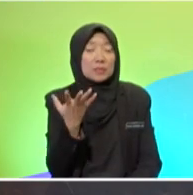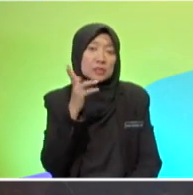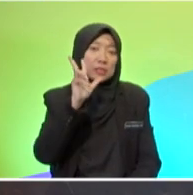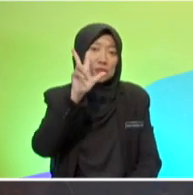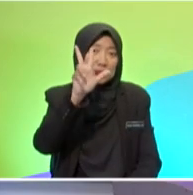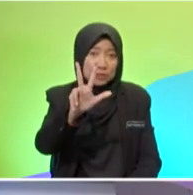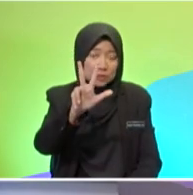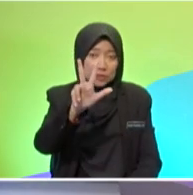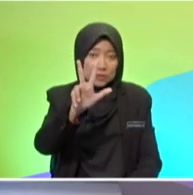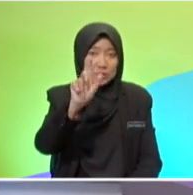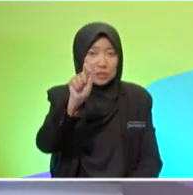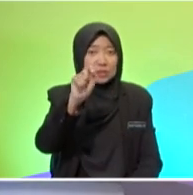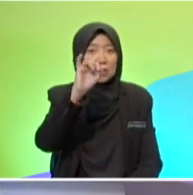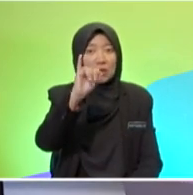apple.